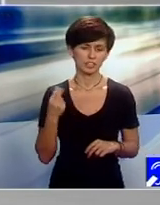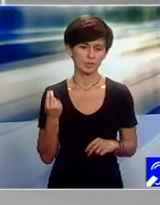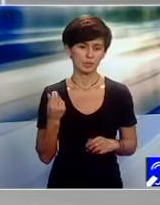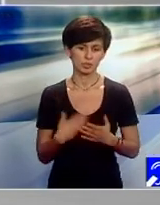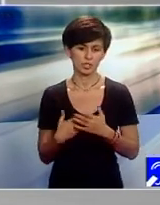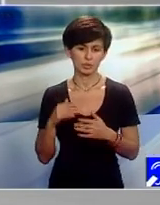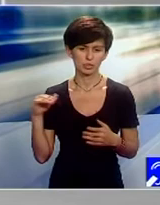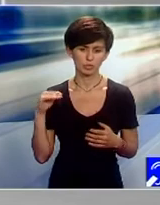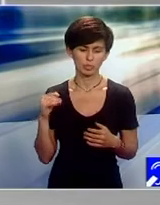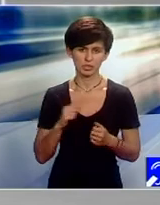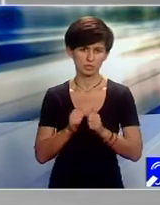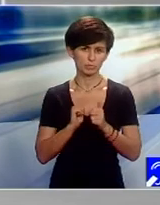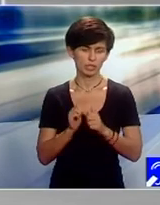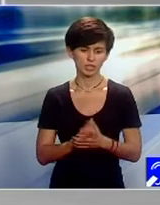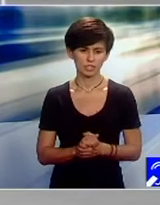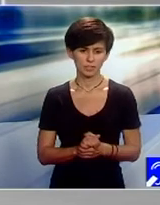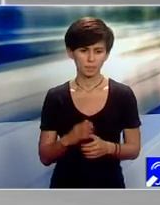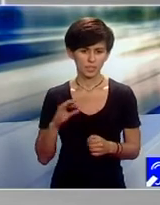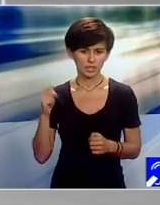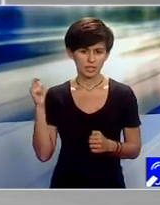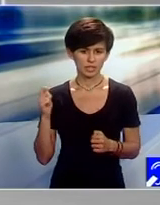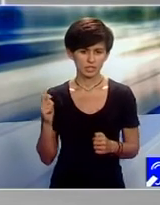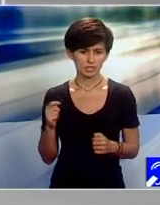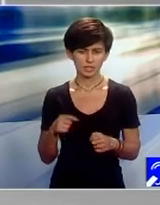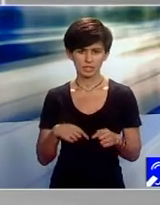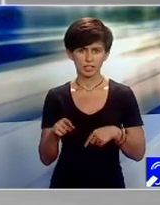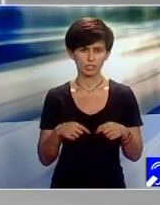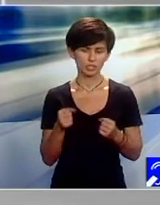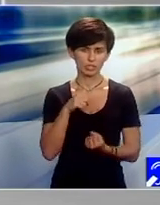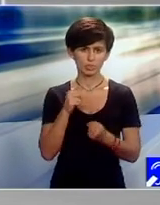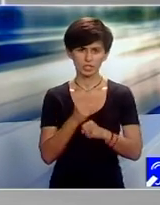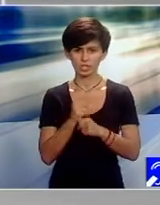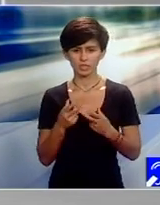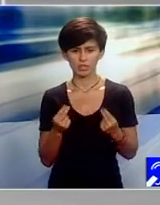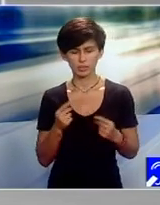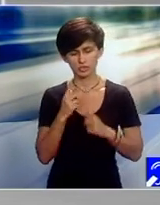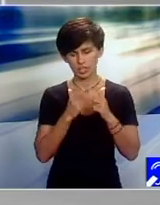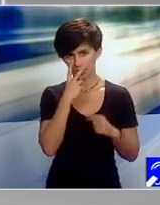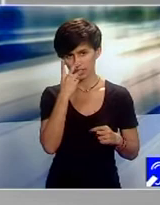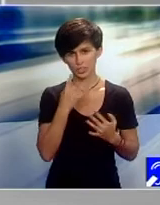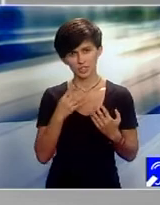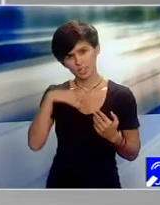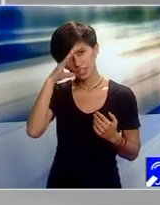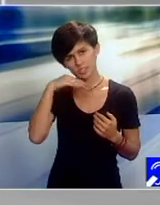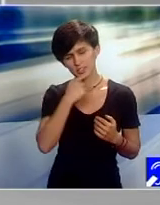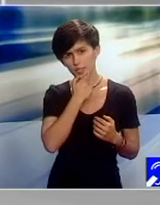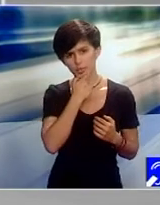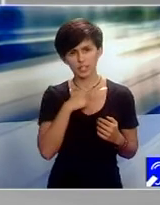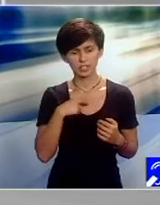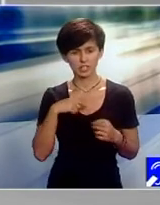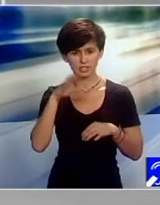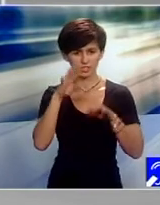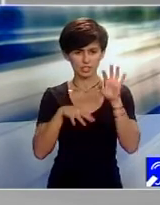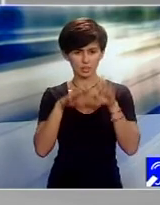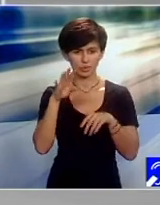copii, pentru sportivi. În alte țări, în țările nordice, se circulă foarte mult cu bicicleta. Și dacă te uiți câte zile pe an este ploaie sau zăpadă în